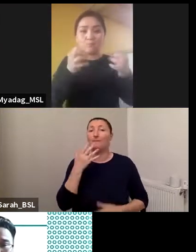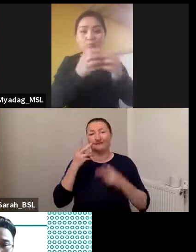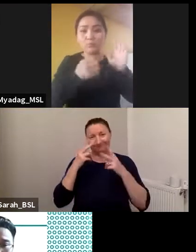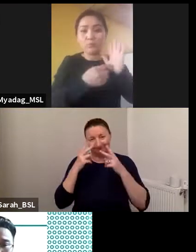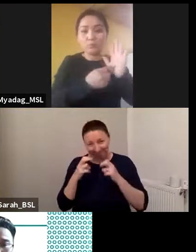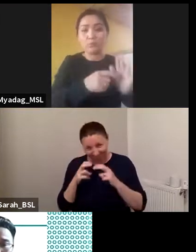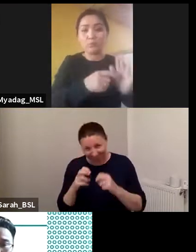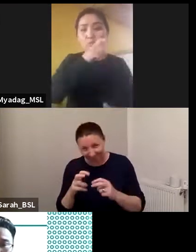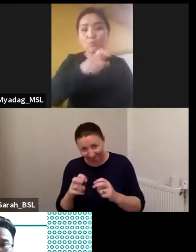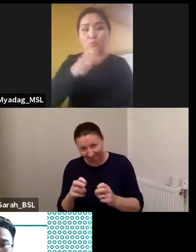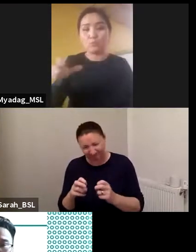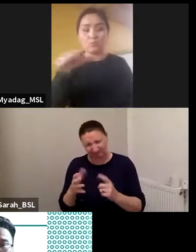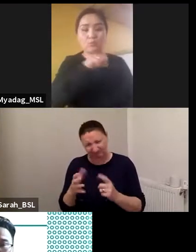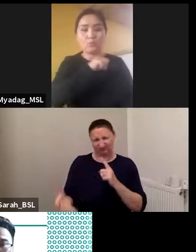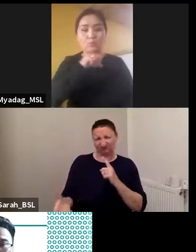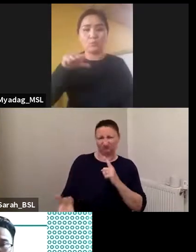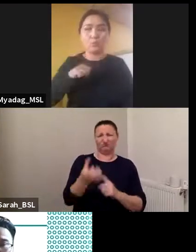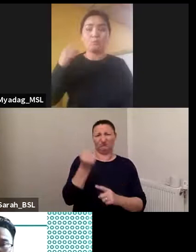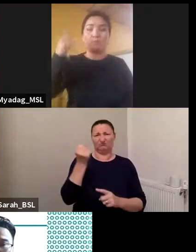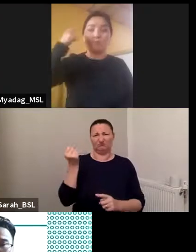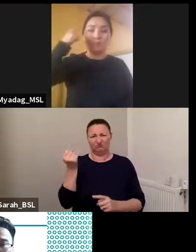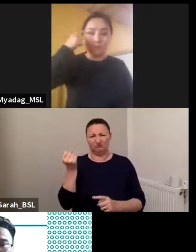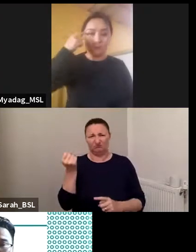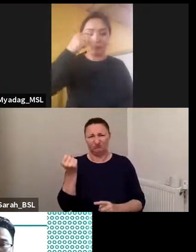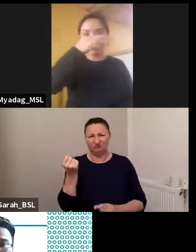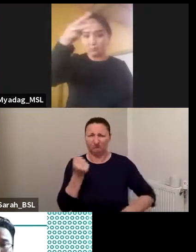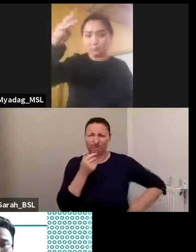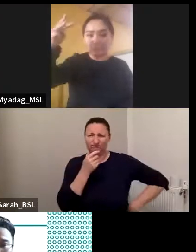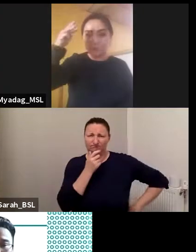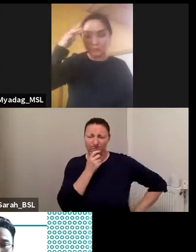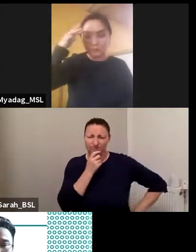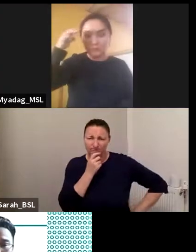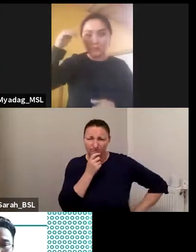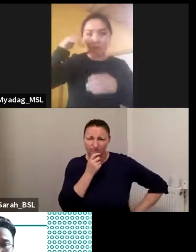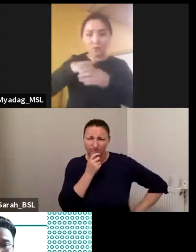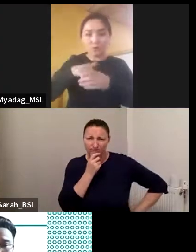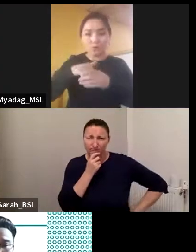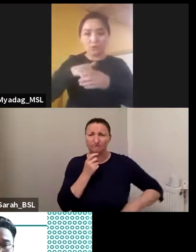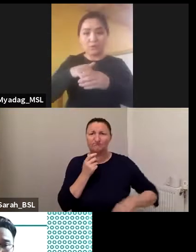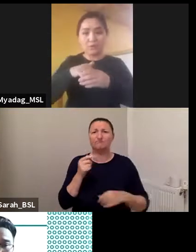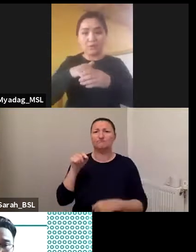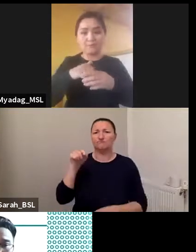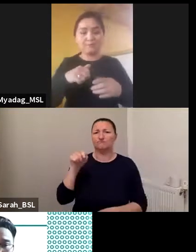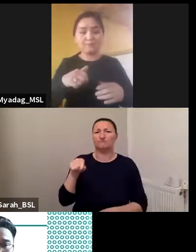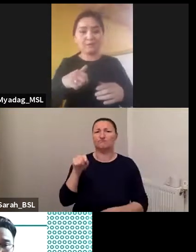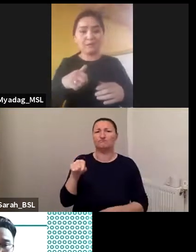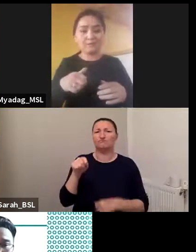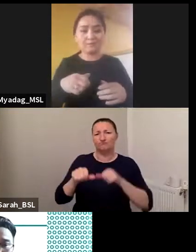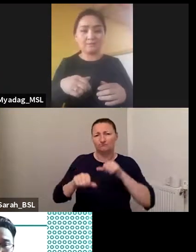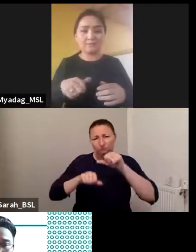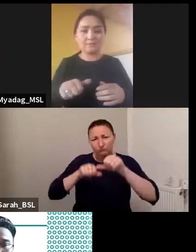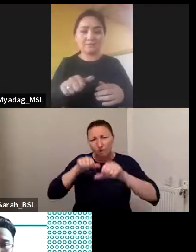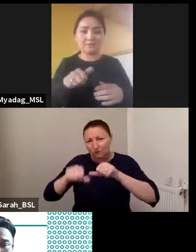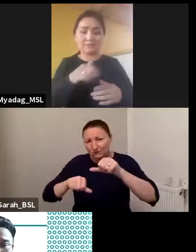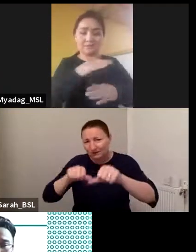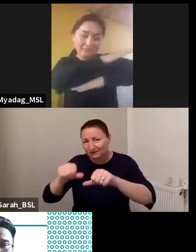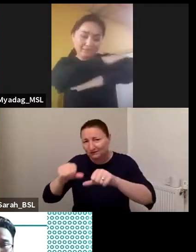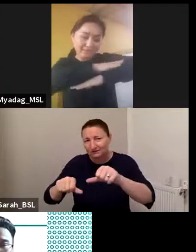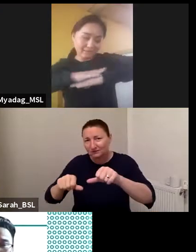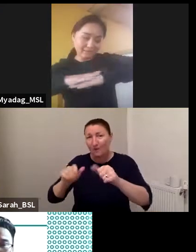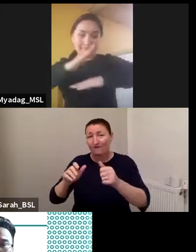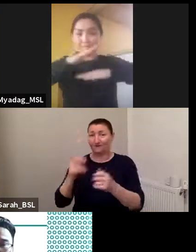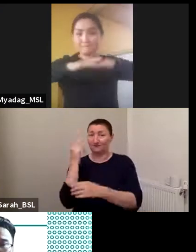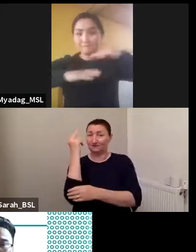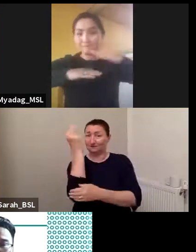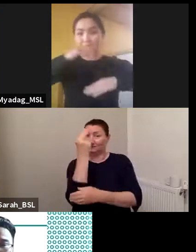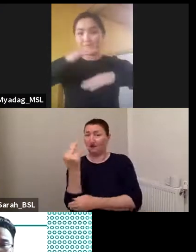мэдлэг ойлголтгүй байна. Бүтээж байгаа хүмүүс маань мэдлэг ойлголтгүй байна те. Налуу замтай барилгууд байгаад байгаа хэрнээ нөгөө нэг налуу